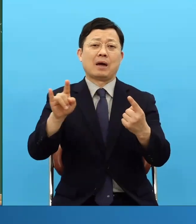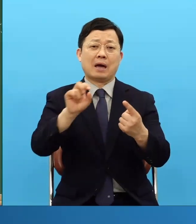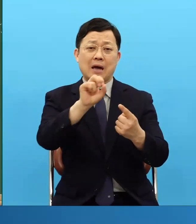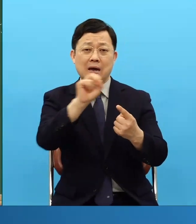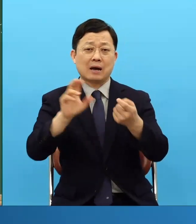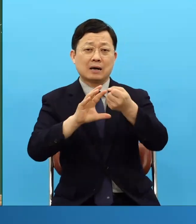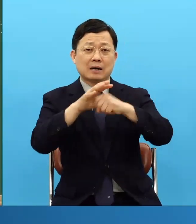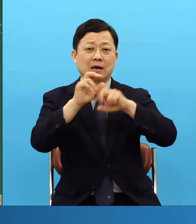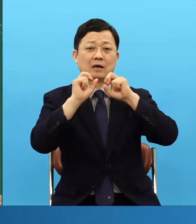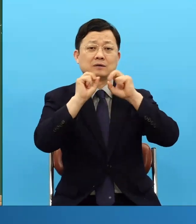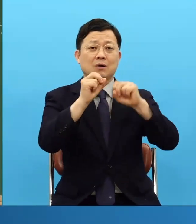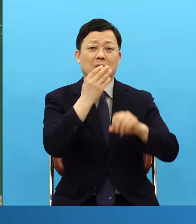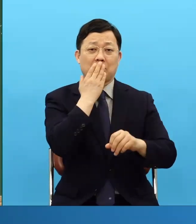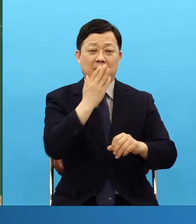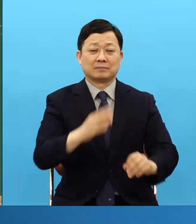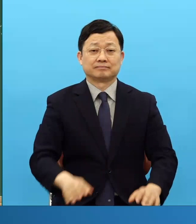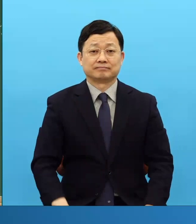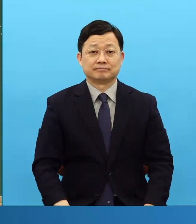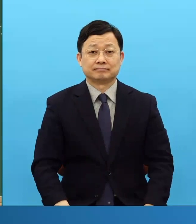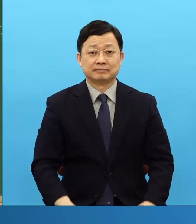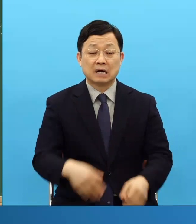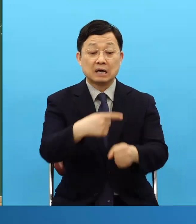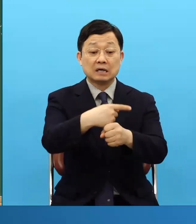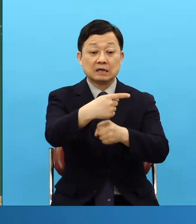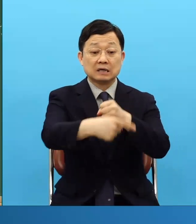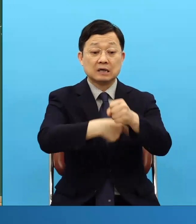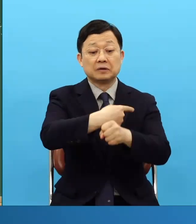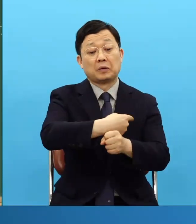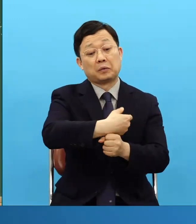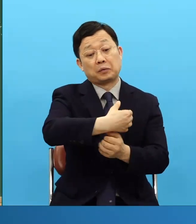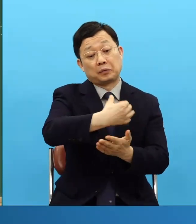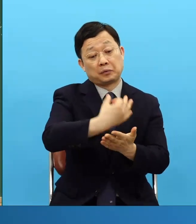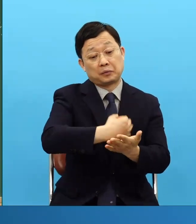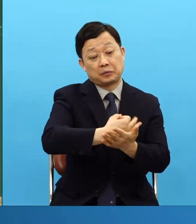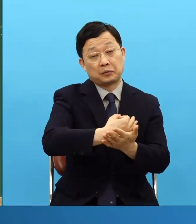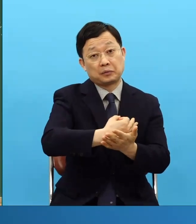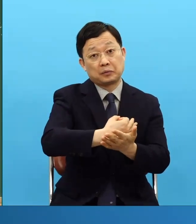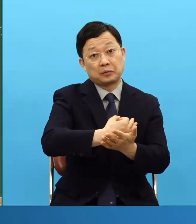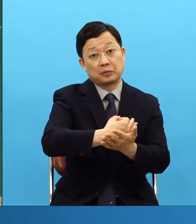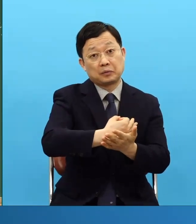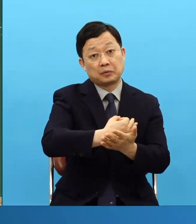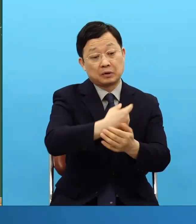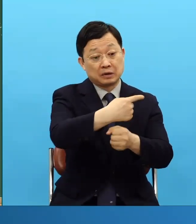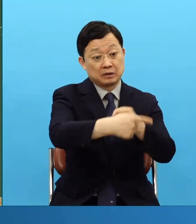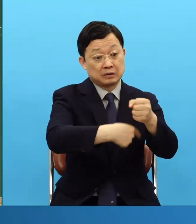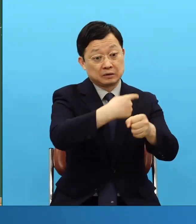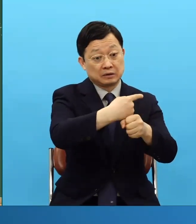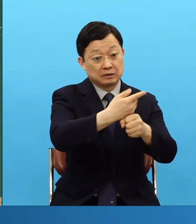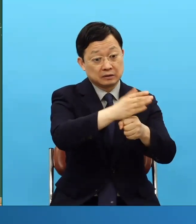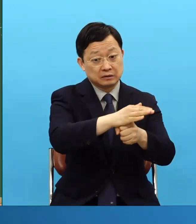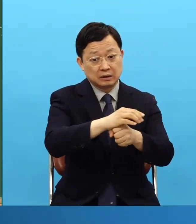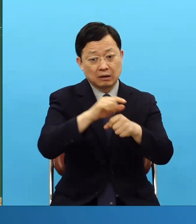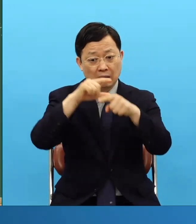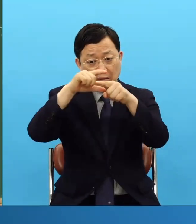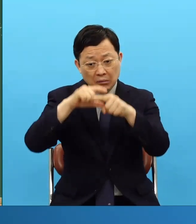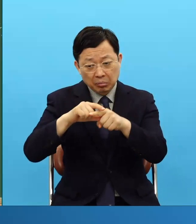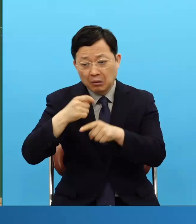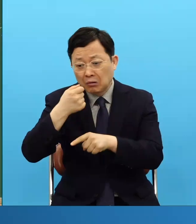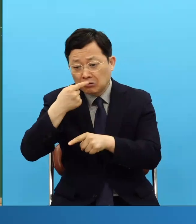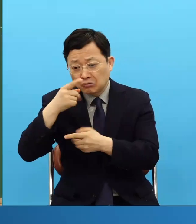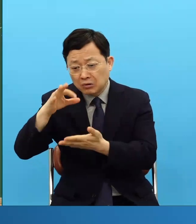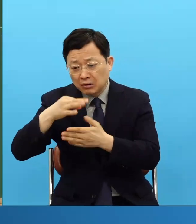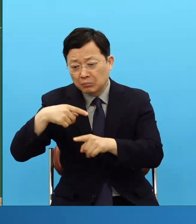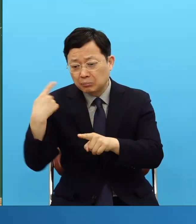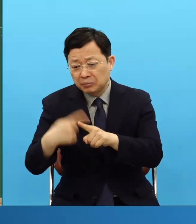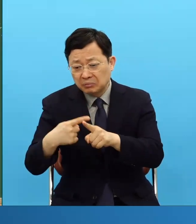여러분들이 1년 걸 벌어야 되는데 6개월밖에 못 벌면 6개월은 힘들잖아요. That you have to earn a year's